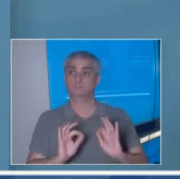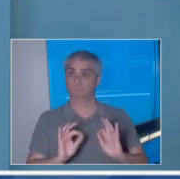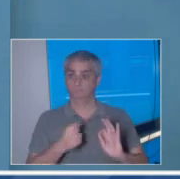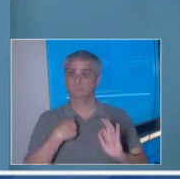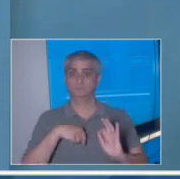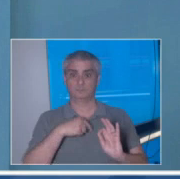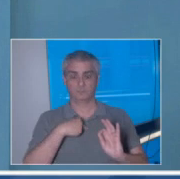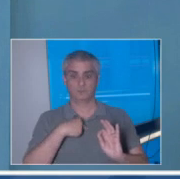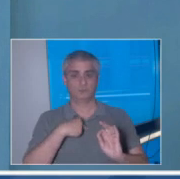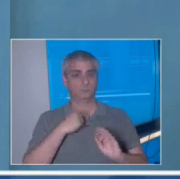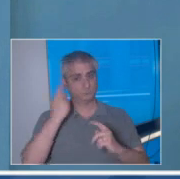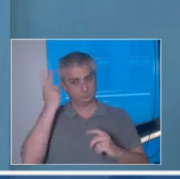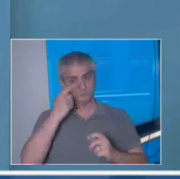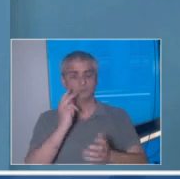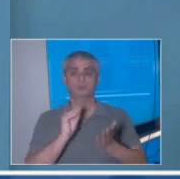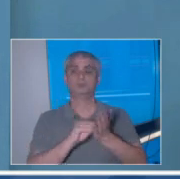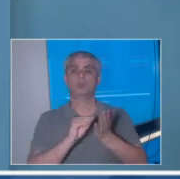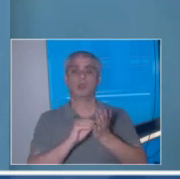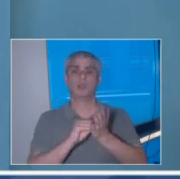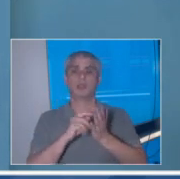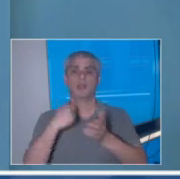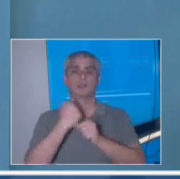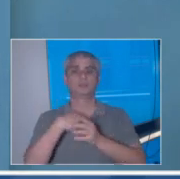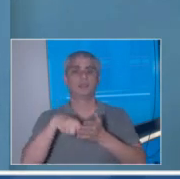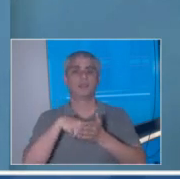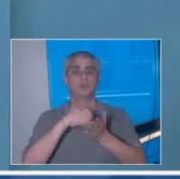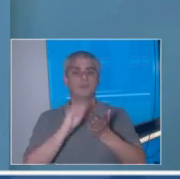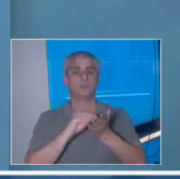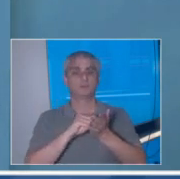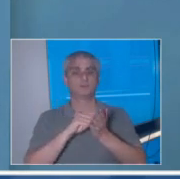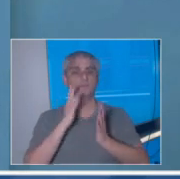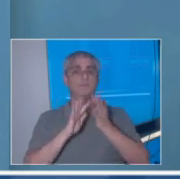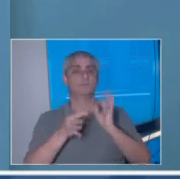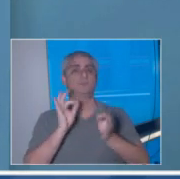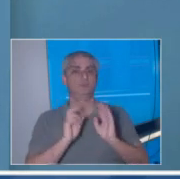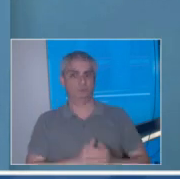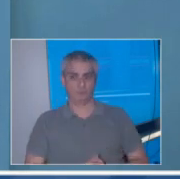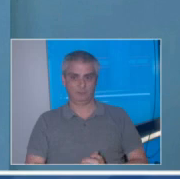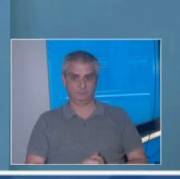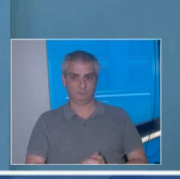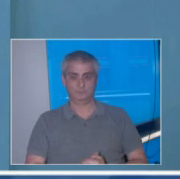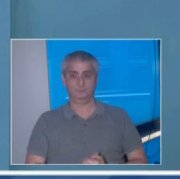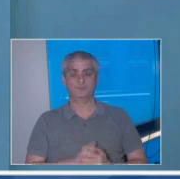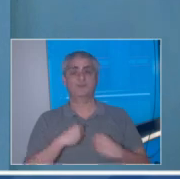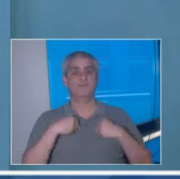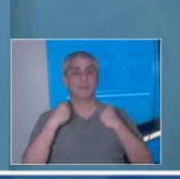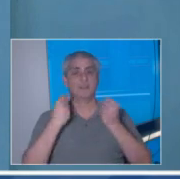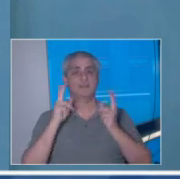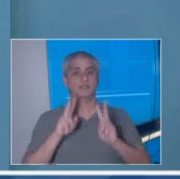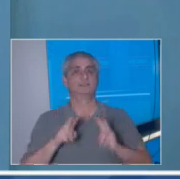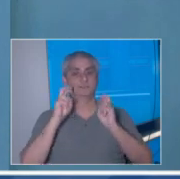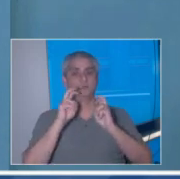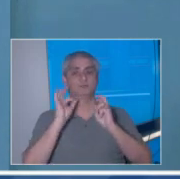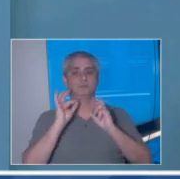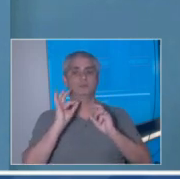אנחנו עומדים על הצורך להביא את התיקונים הנחוצים במערכת המשפט וניתן הזדמנות